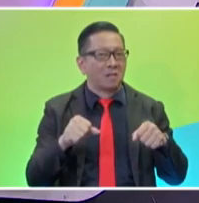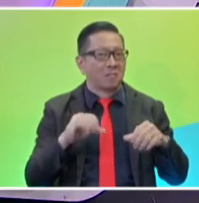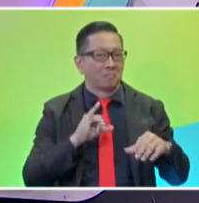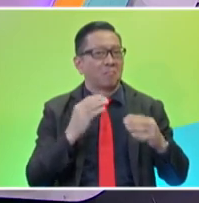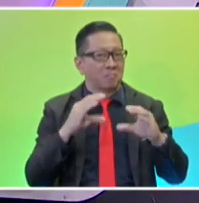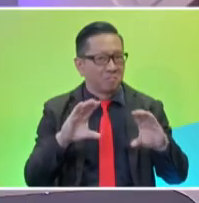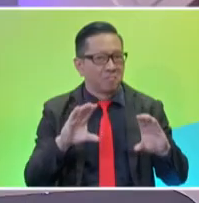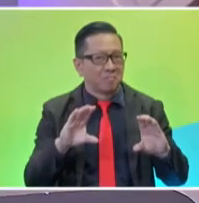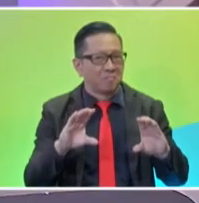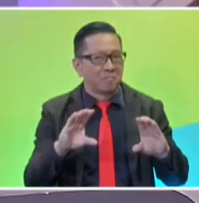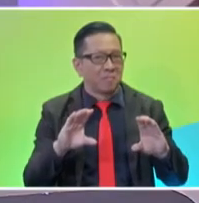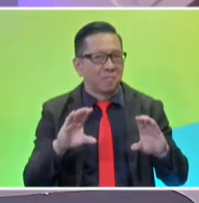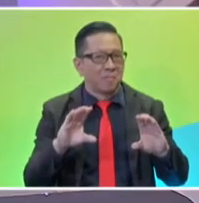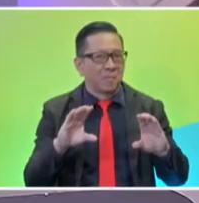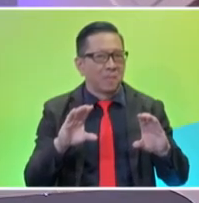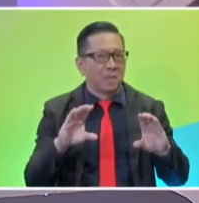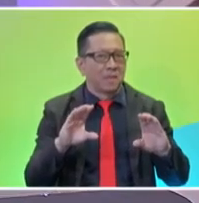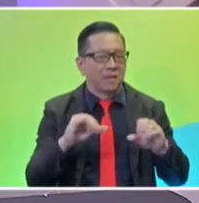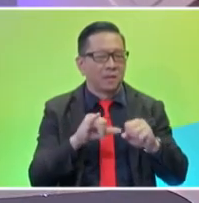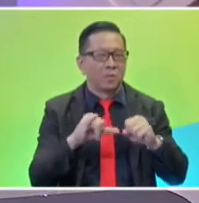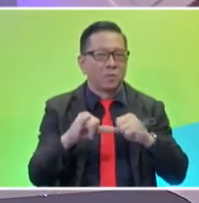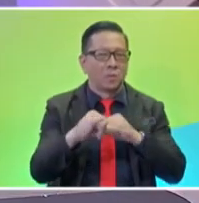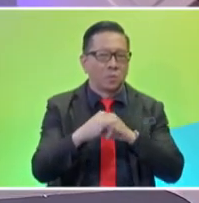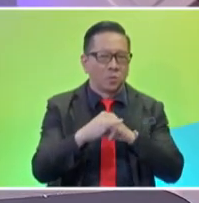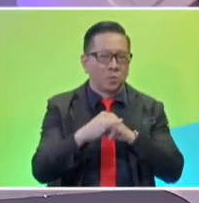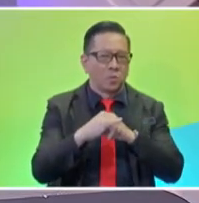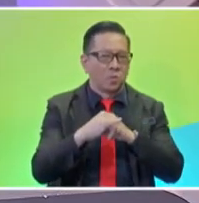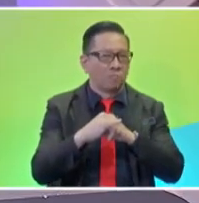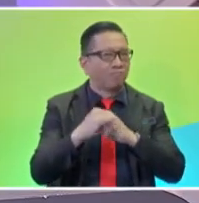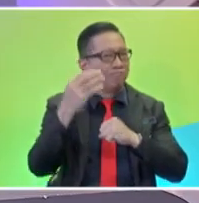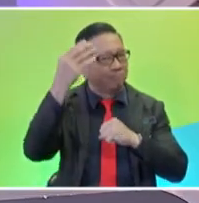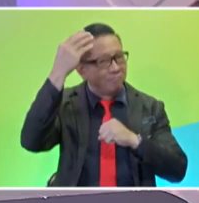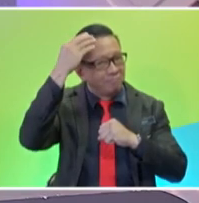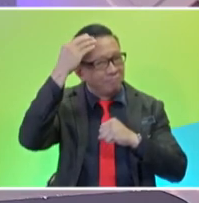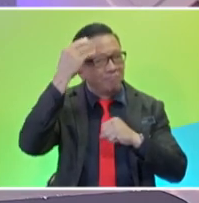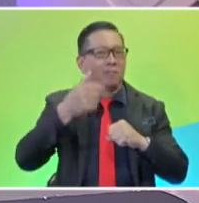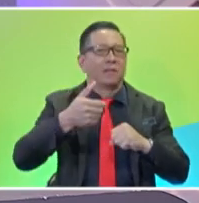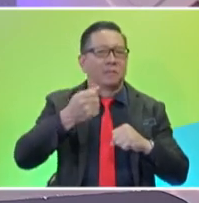bila dah siap kita ukur saja dengan ukuran kepala Oke dah